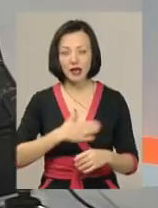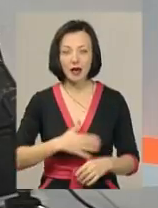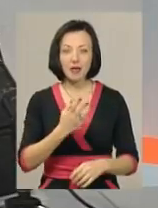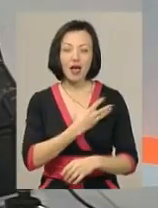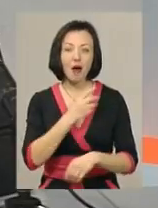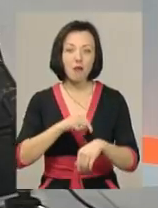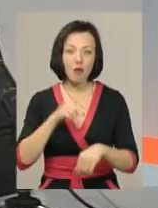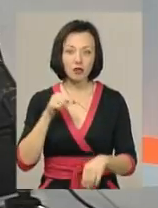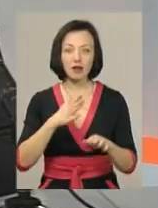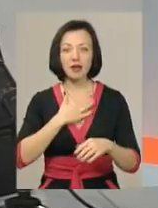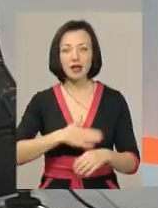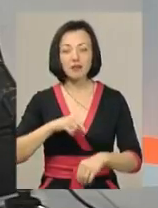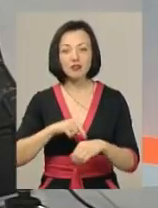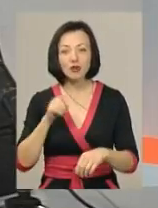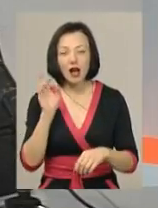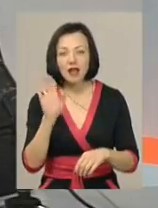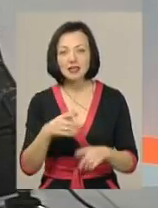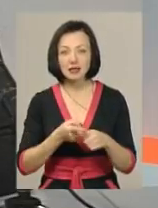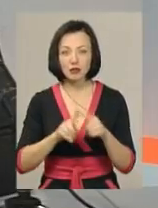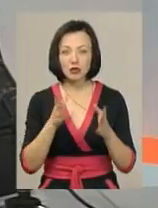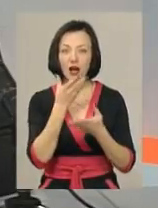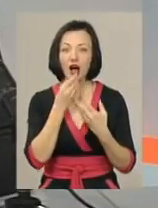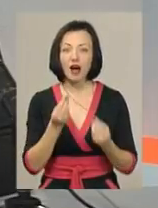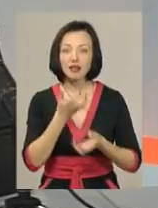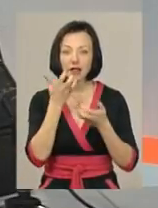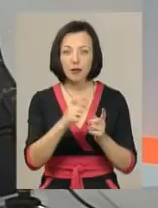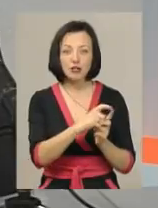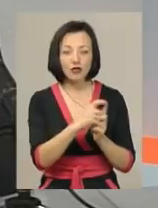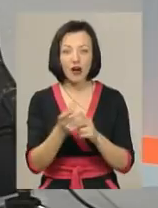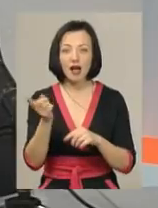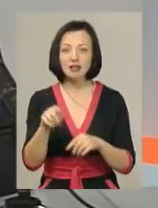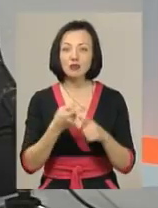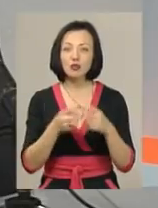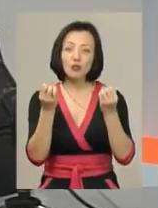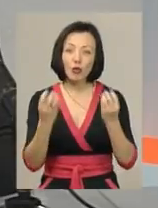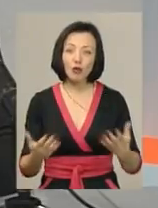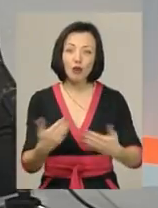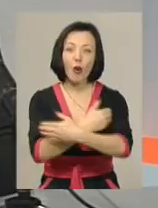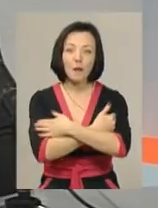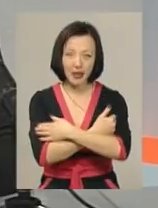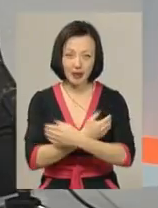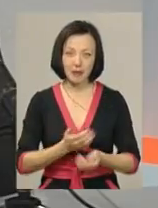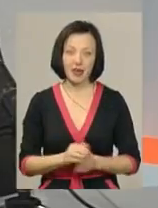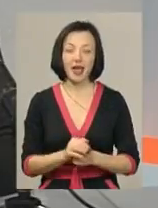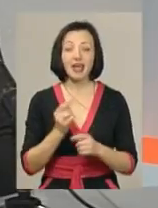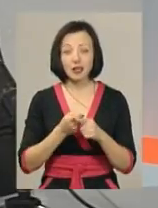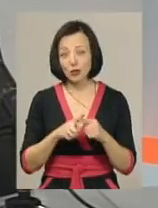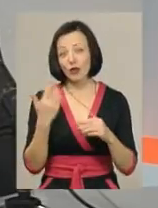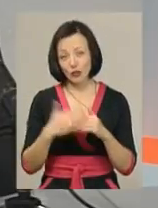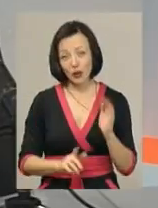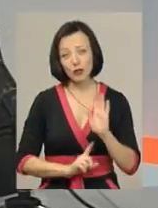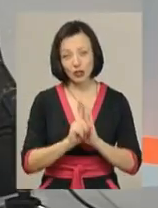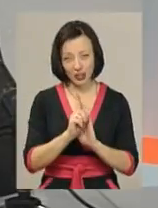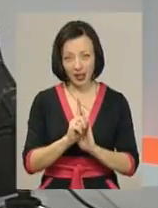емоції нехай це будуть приємні відчуття нехай це буде гарні теплі слова нехай це будуть просто Обійми і з цього вже